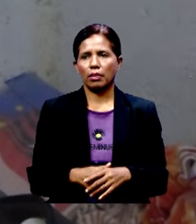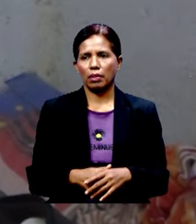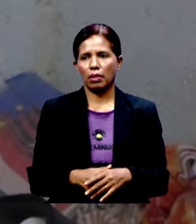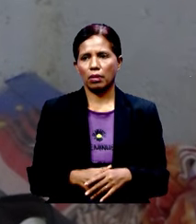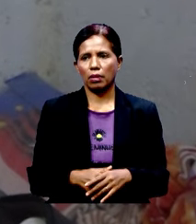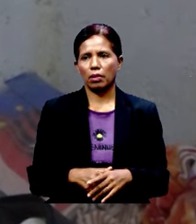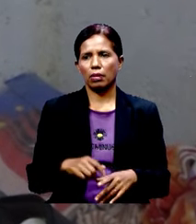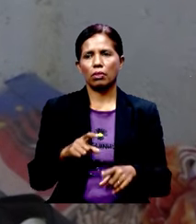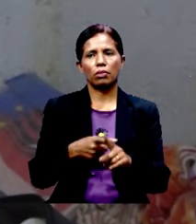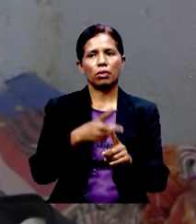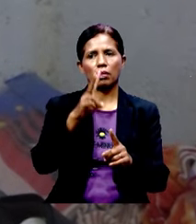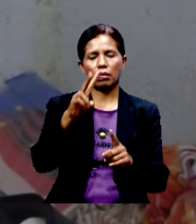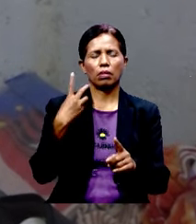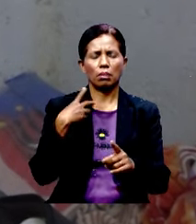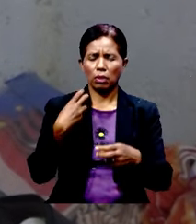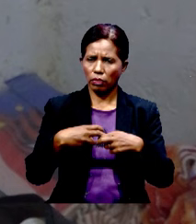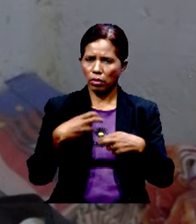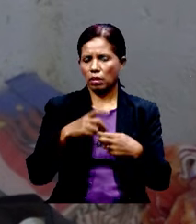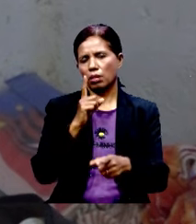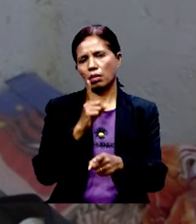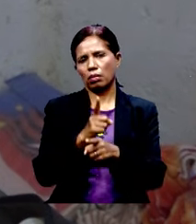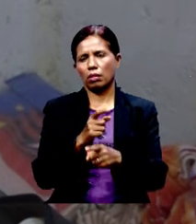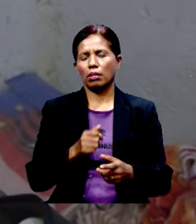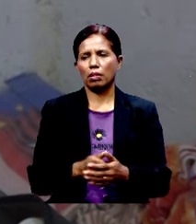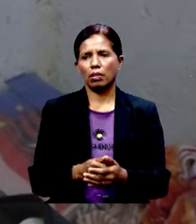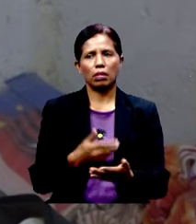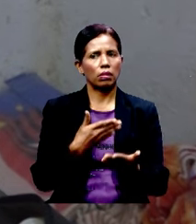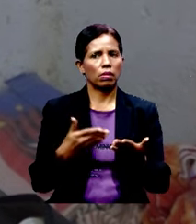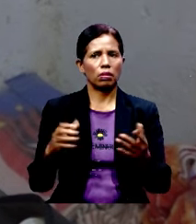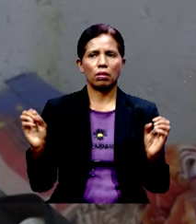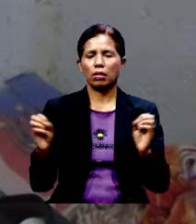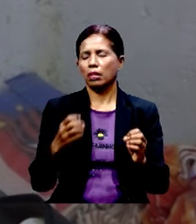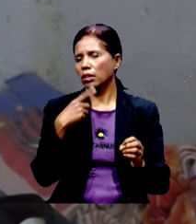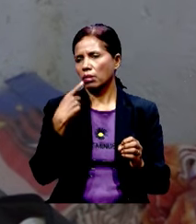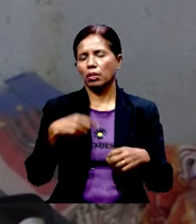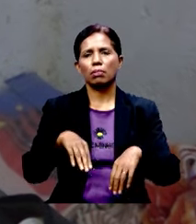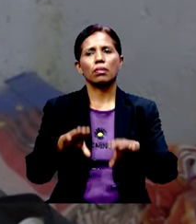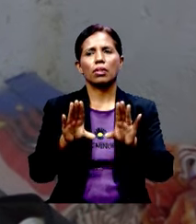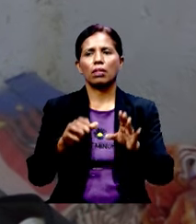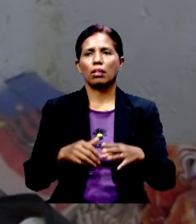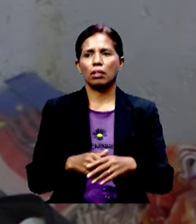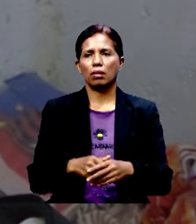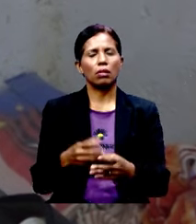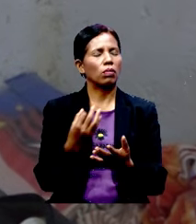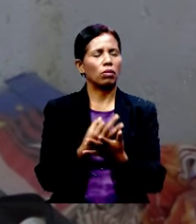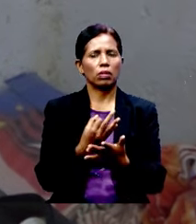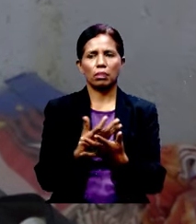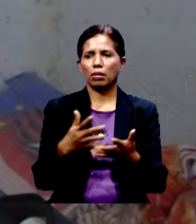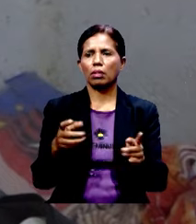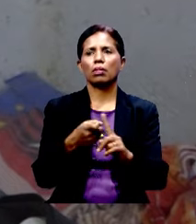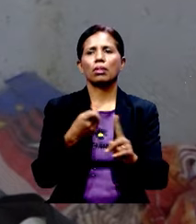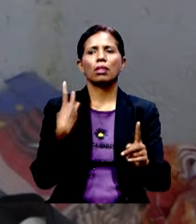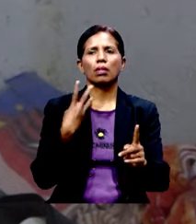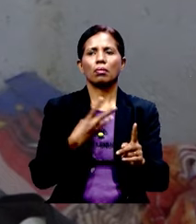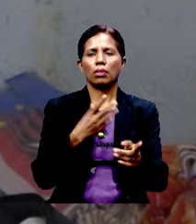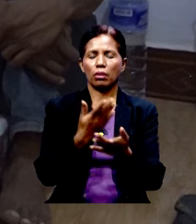Durante fulano ne amia las que te tienes. Sasano se me cato va fa. Osamiento mo su sine ve mai para mi